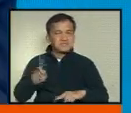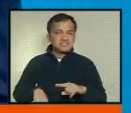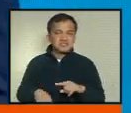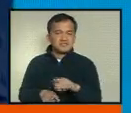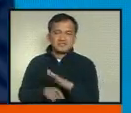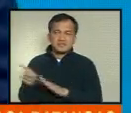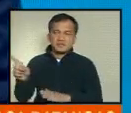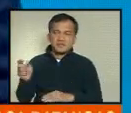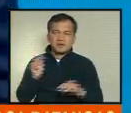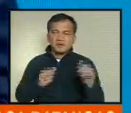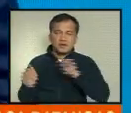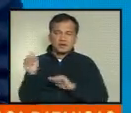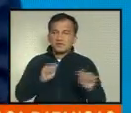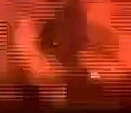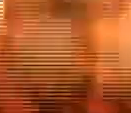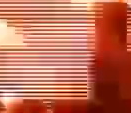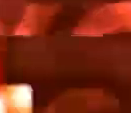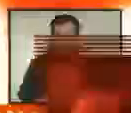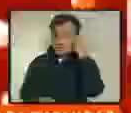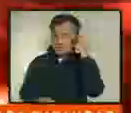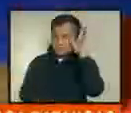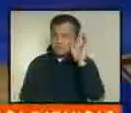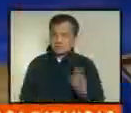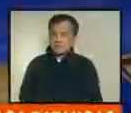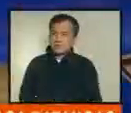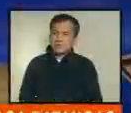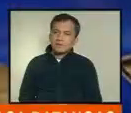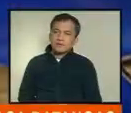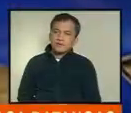ang maaksyon. Si JC Cosico.